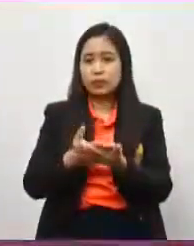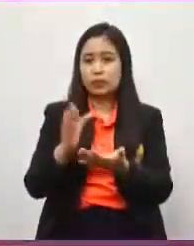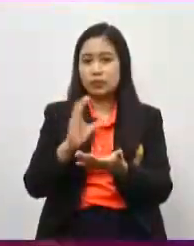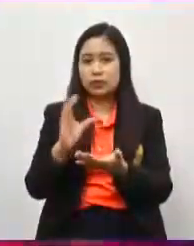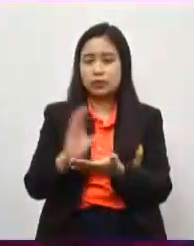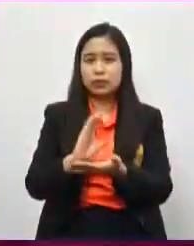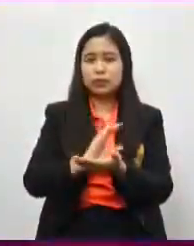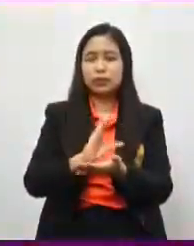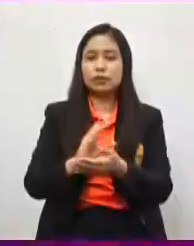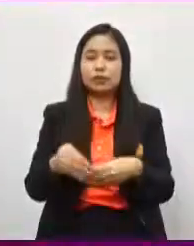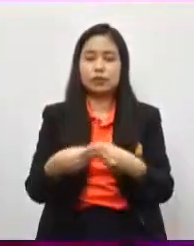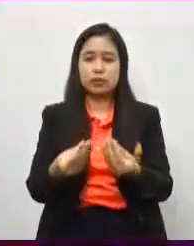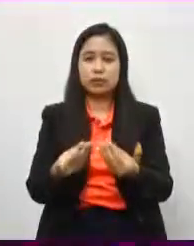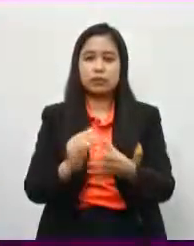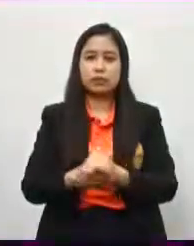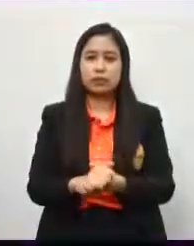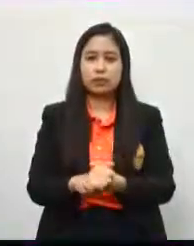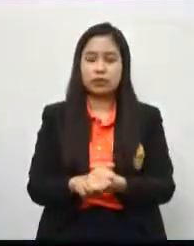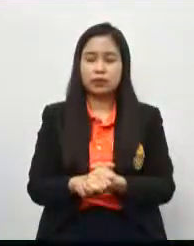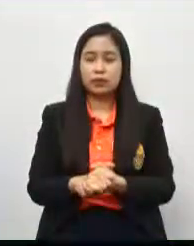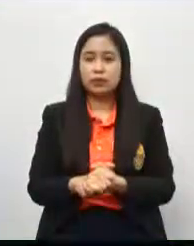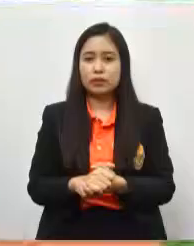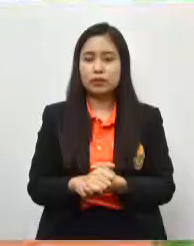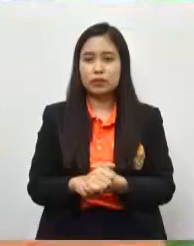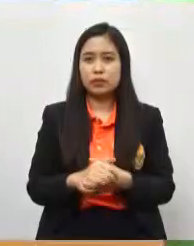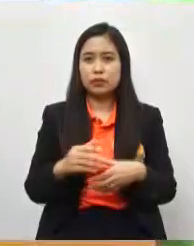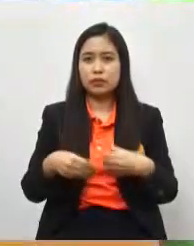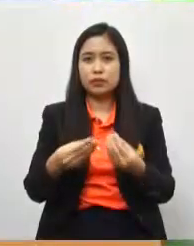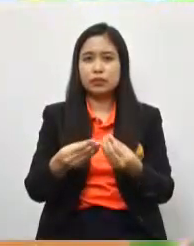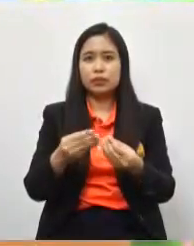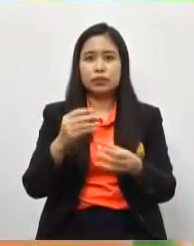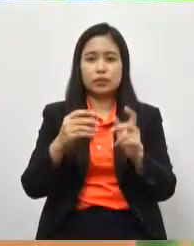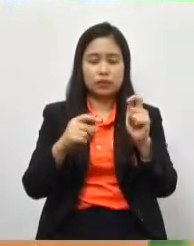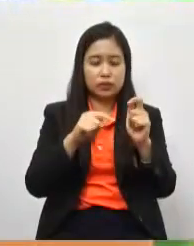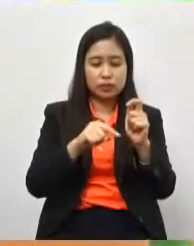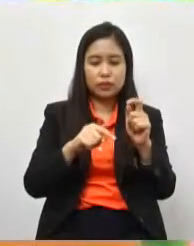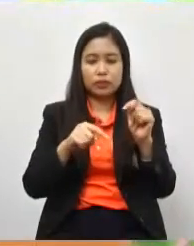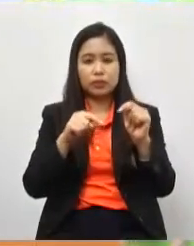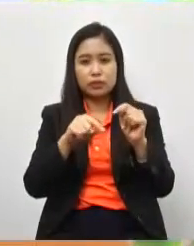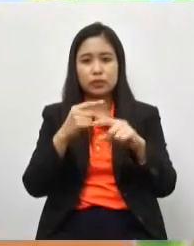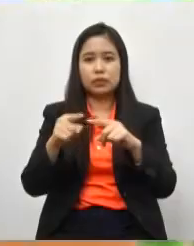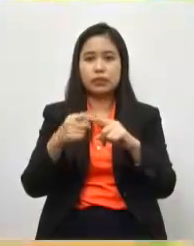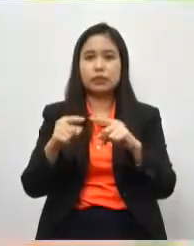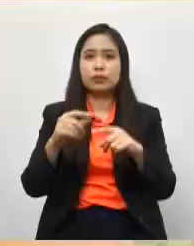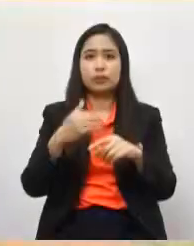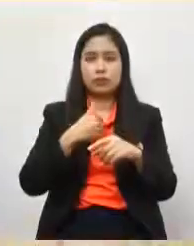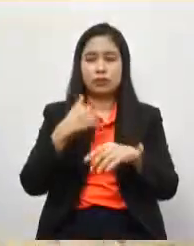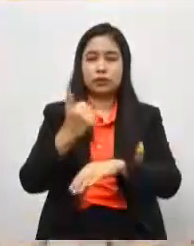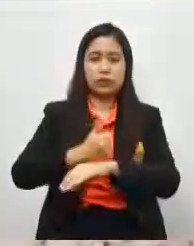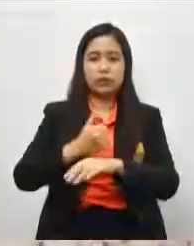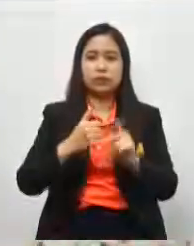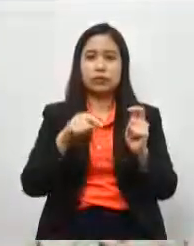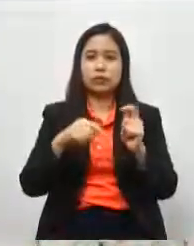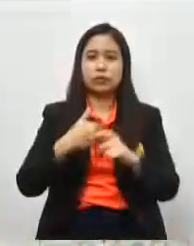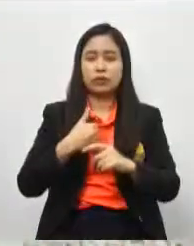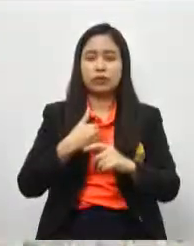าณ 480,000 ก็เลยประชุมกับผู้บริหารโรงเรียนทั้งอำเภอมอบให้อำเภอละ 100,000 จากป